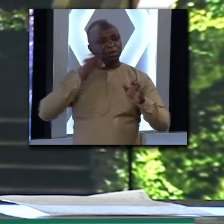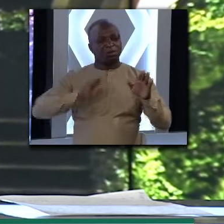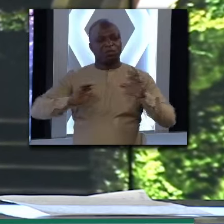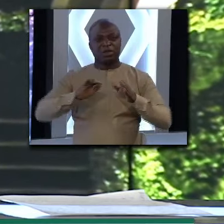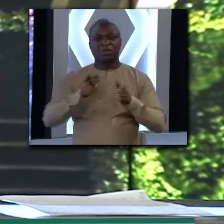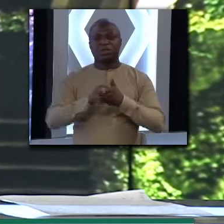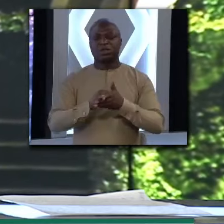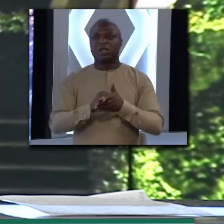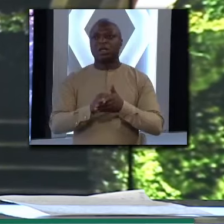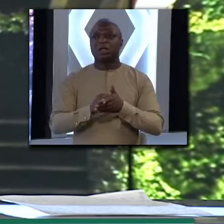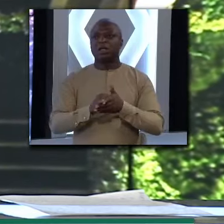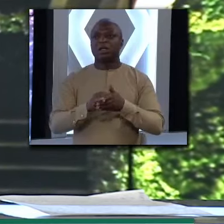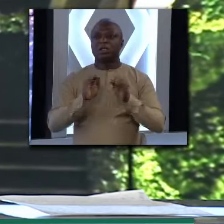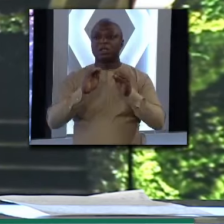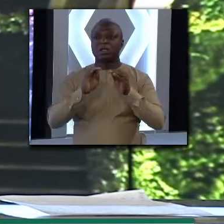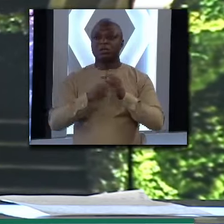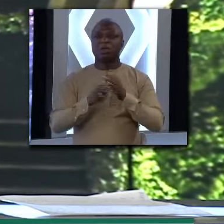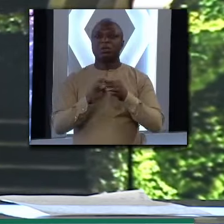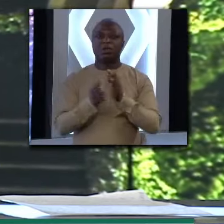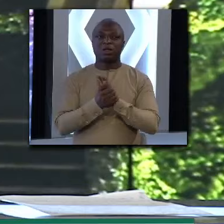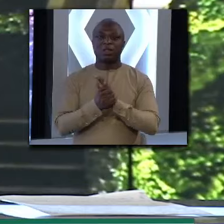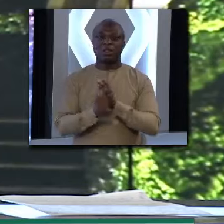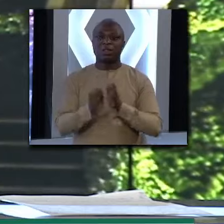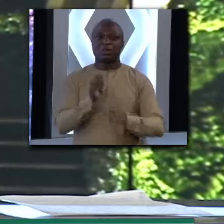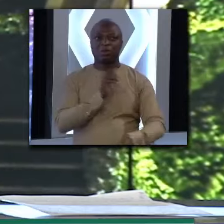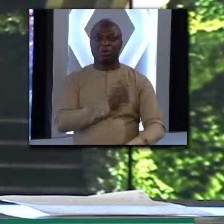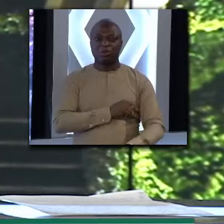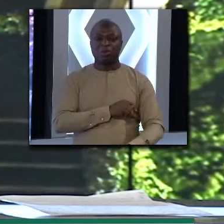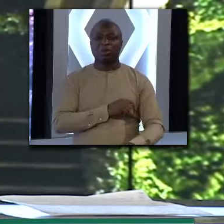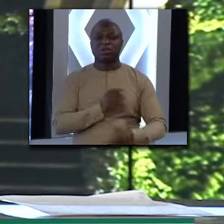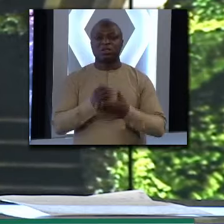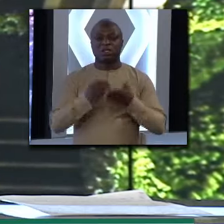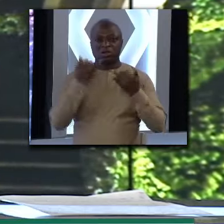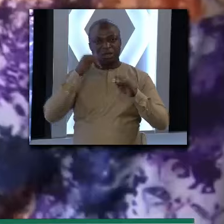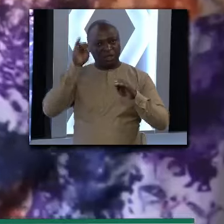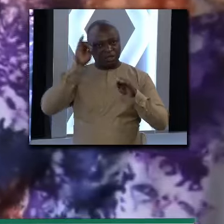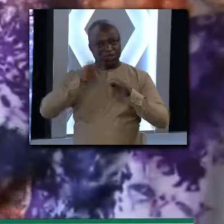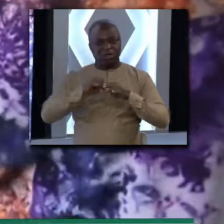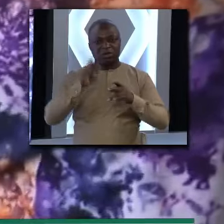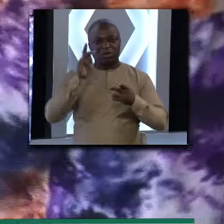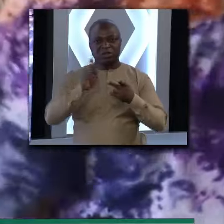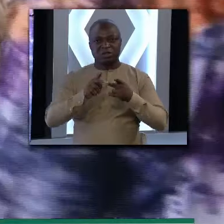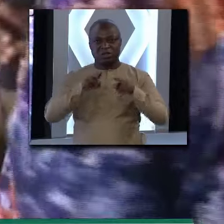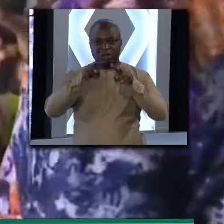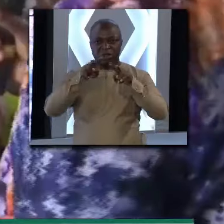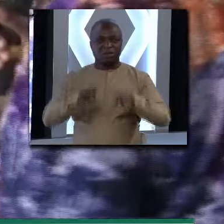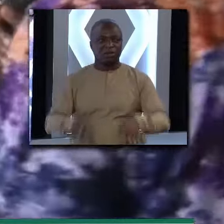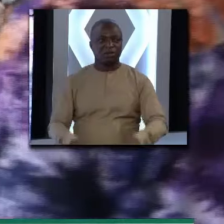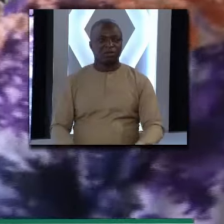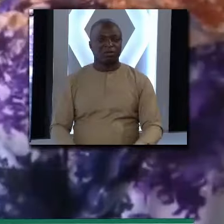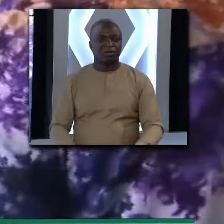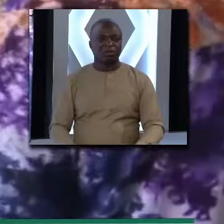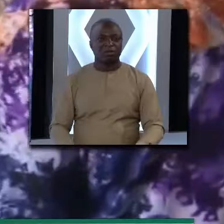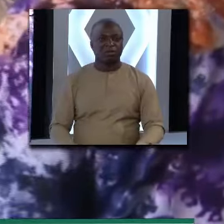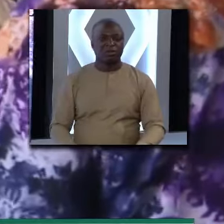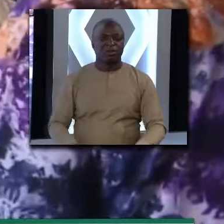cet enseignement un enseignement de qualité au Togo. Désiré Aloy pour des précisions. Échange entre le ministre délégué